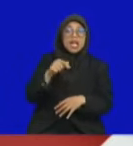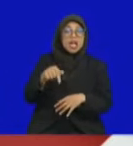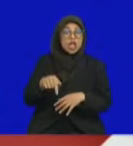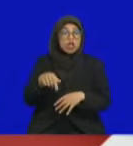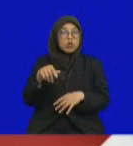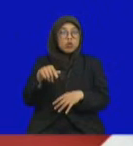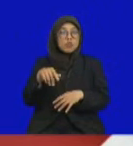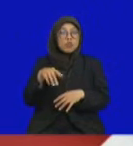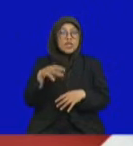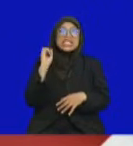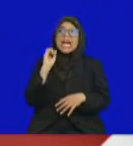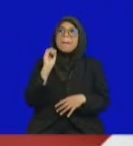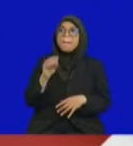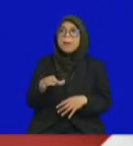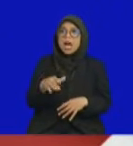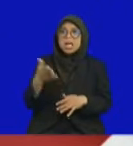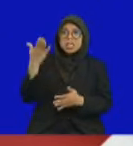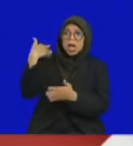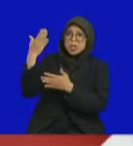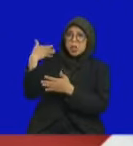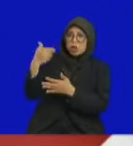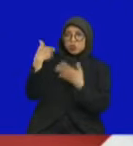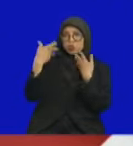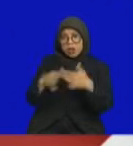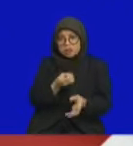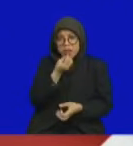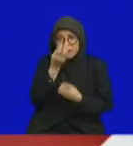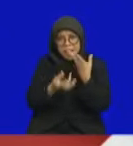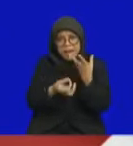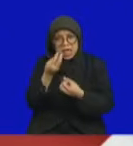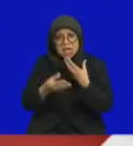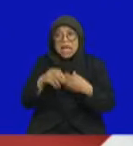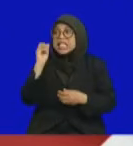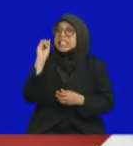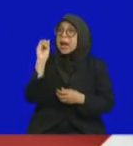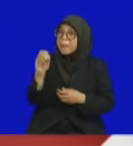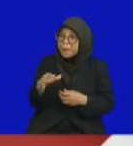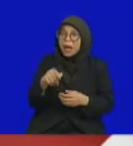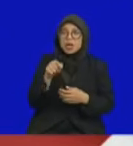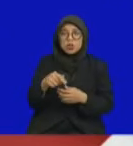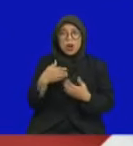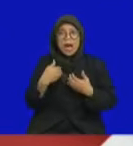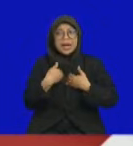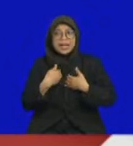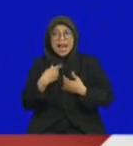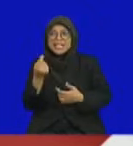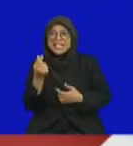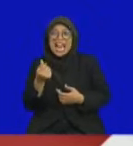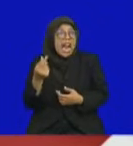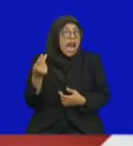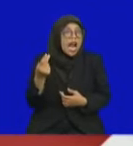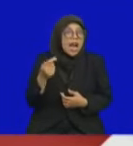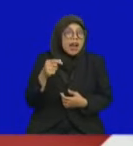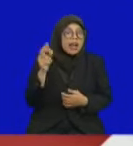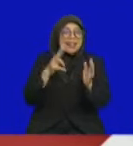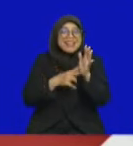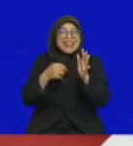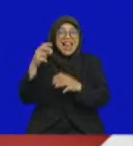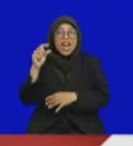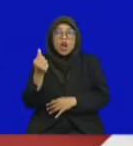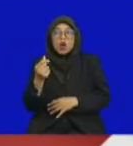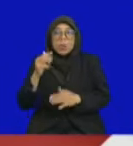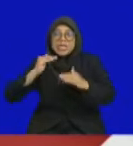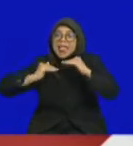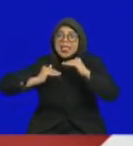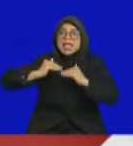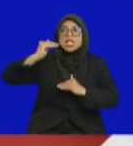untuk untuk persampahan Tadi saya sudah sampaikan bahwa sampah itu mulai mempunyai nilai ekonomis yang sangat tinggi kalau kita